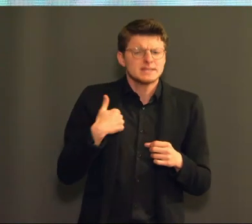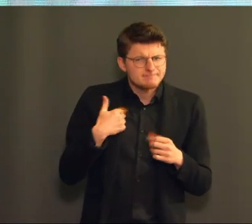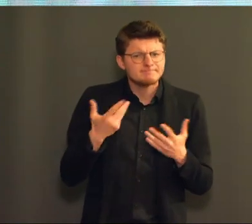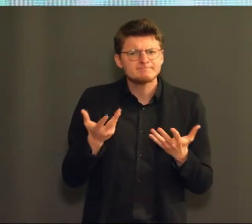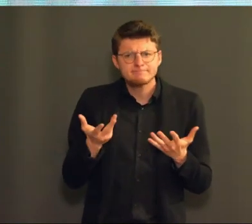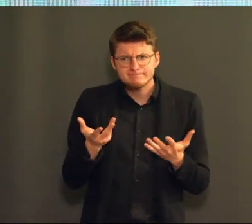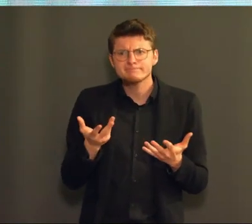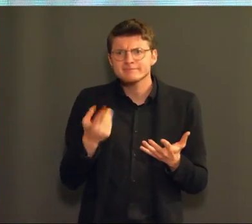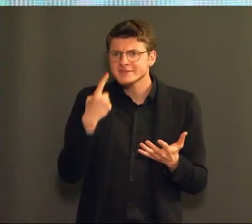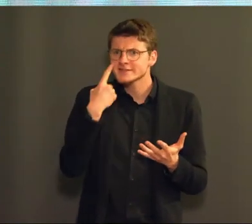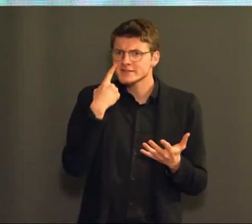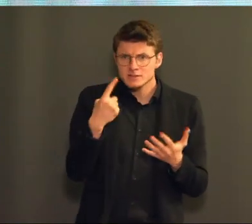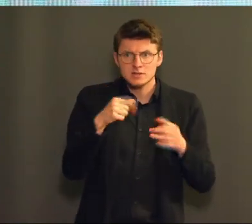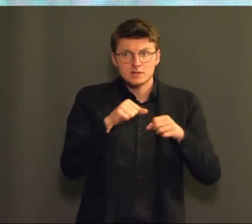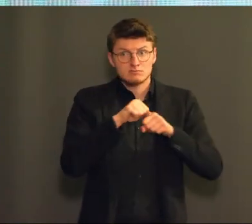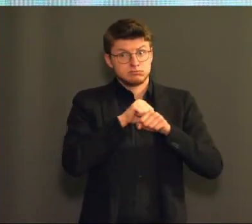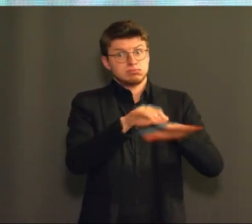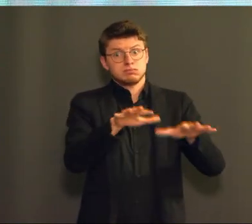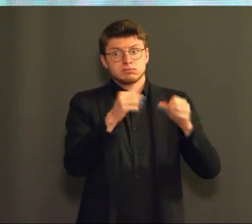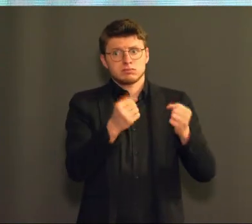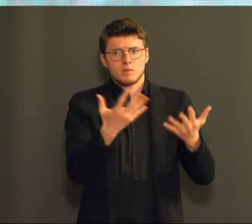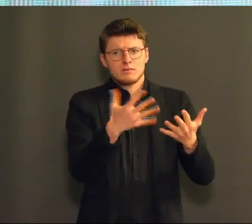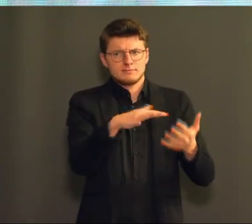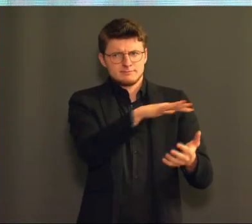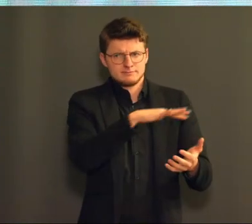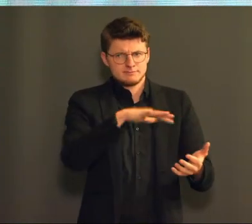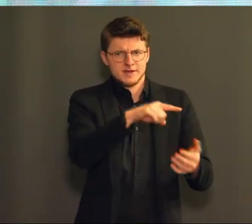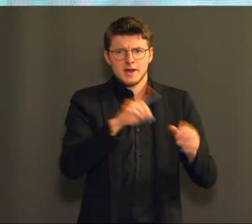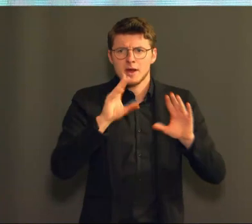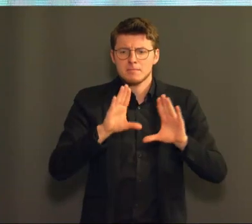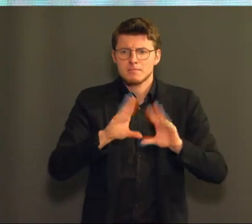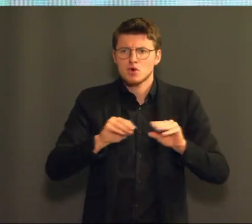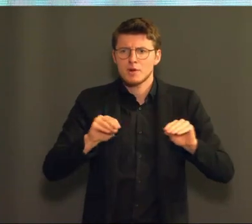uitbraak vastgesteld in een grote meubelfabriek.